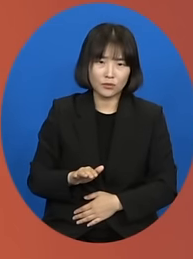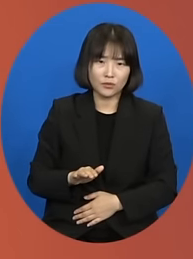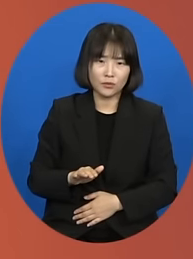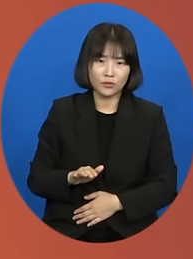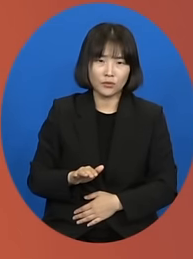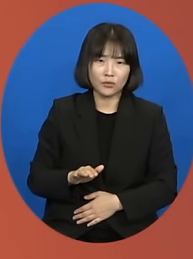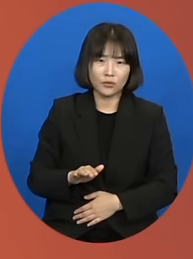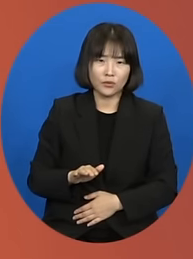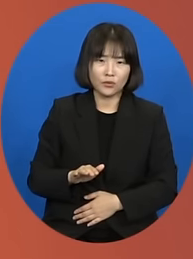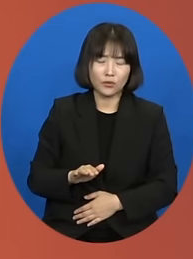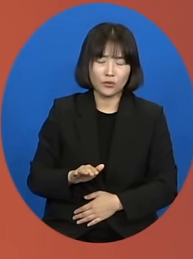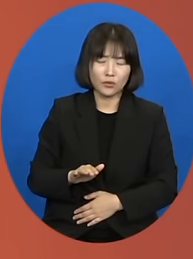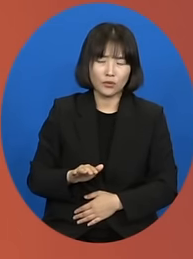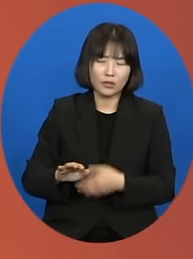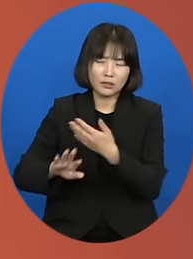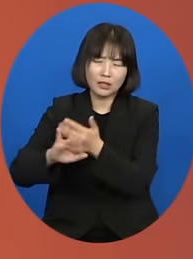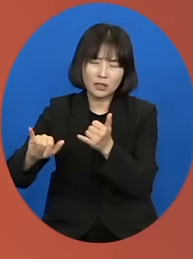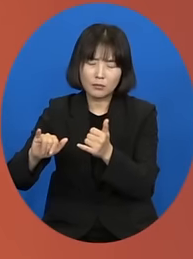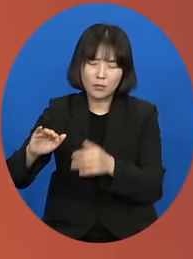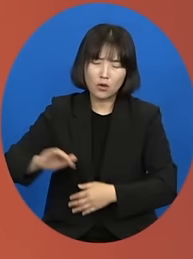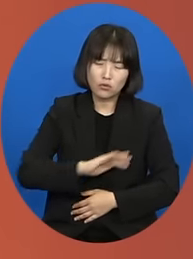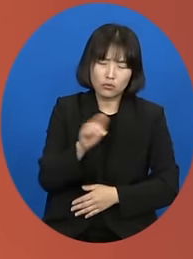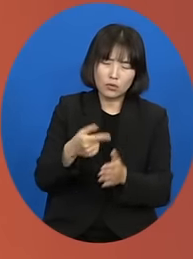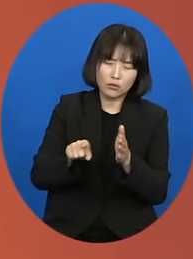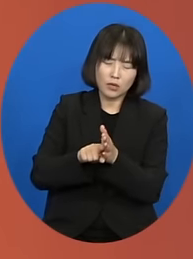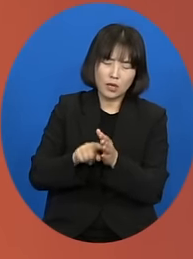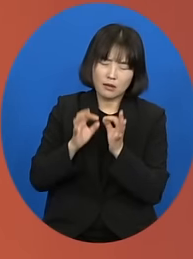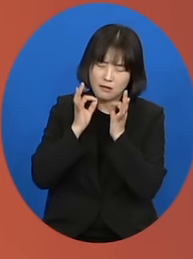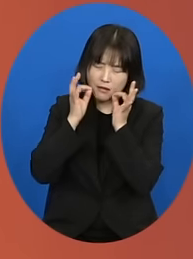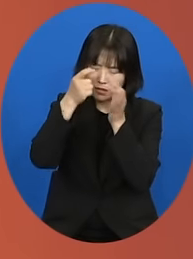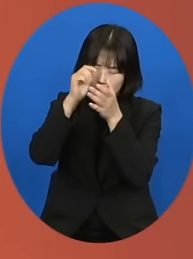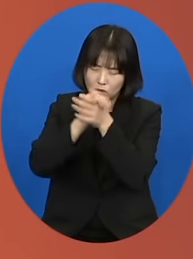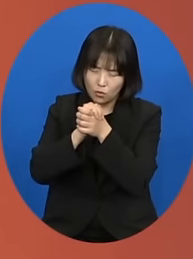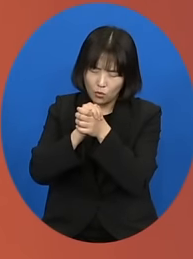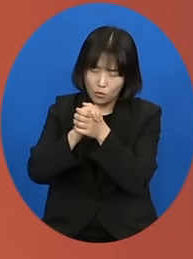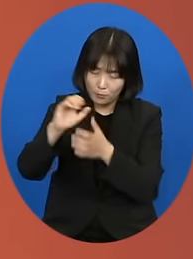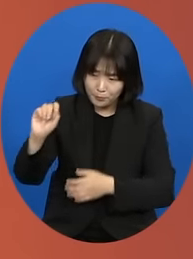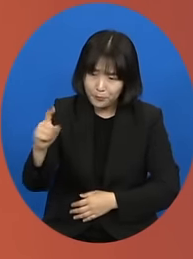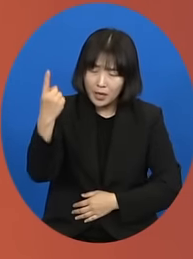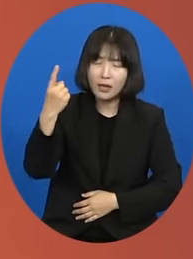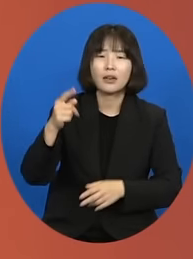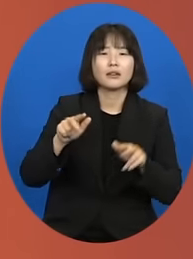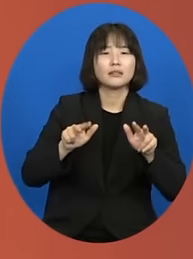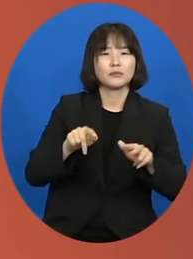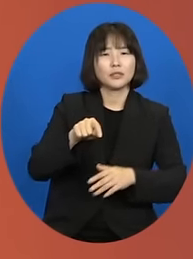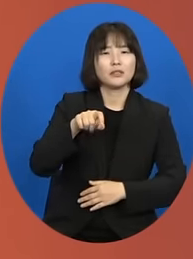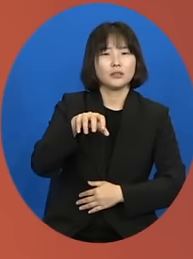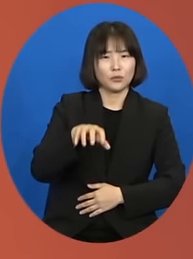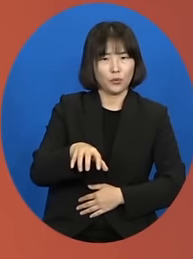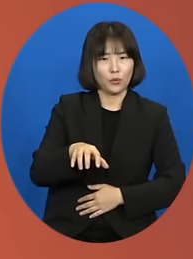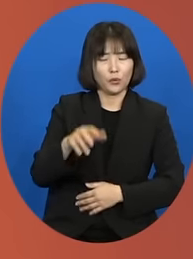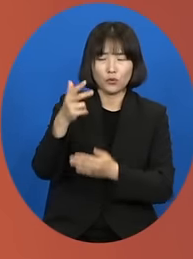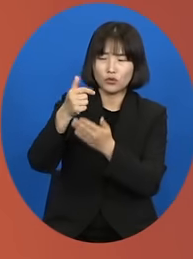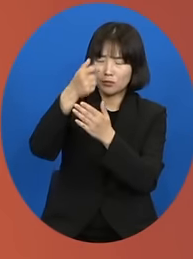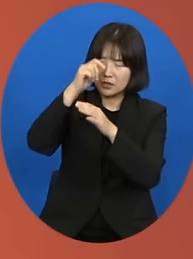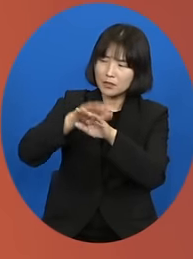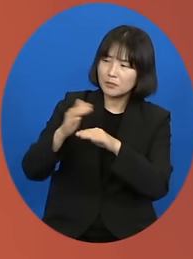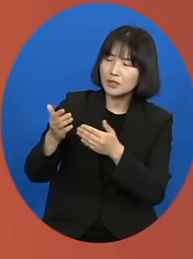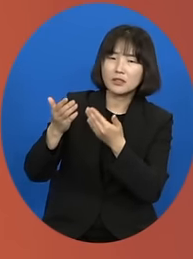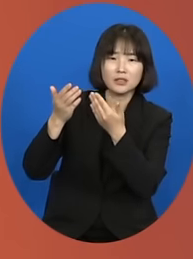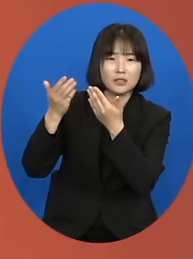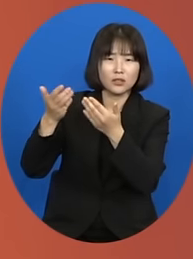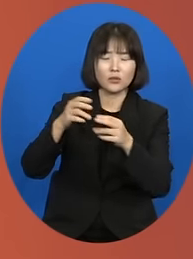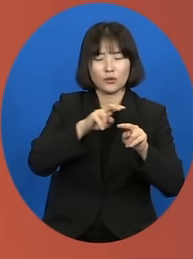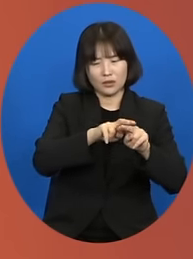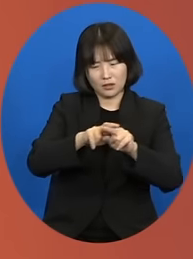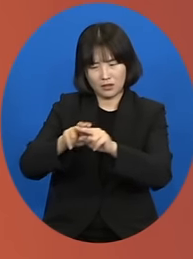우리도 누군가가 우리를 위해서 간절히 기도했기 때문에 지금 이 자리에서 이렇게 주님을 예배하며 앉아